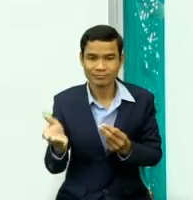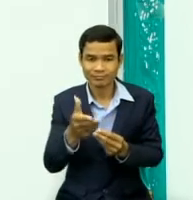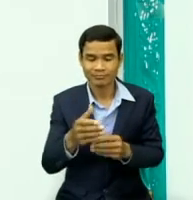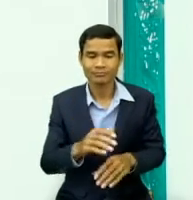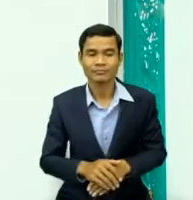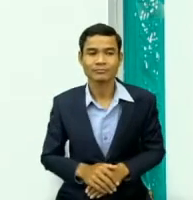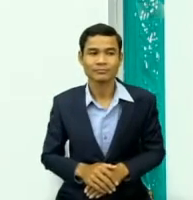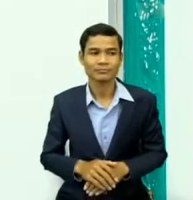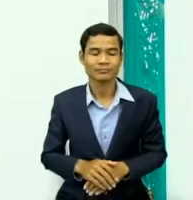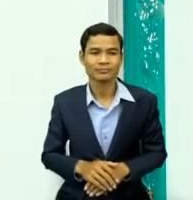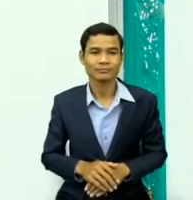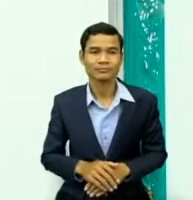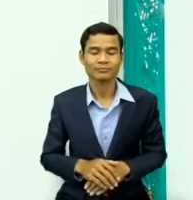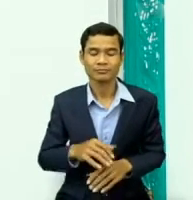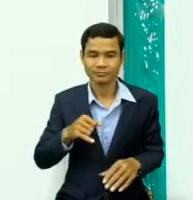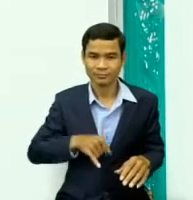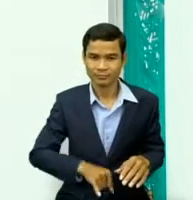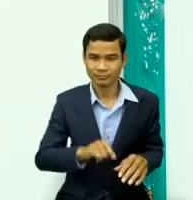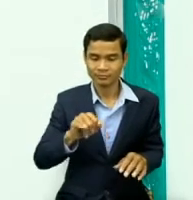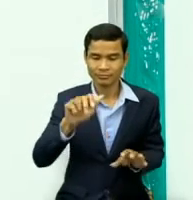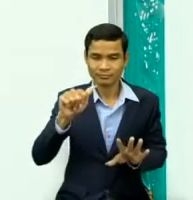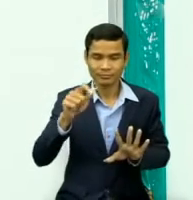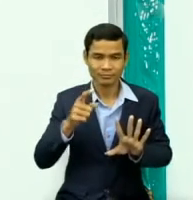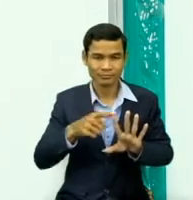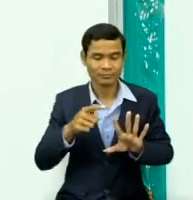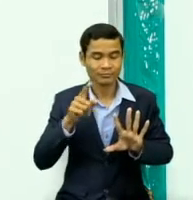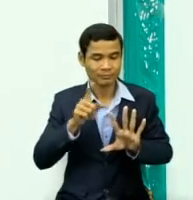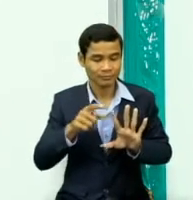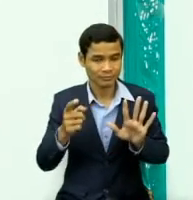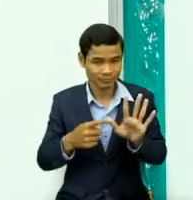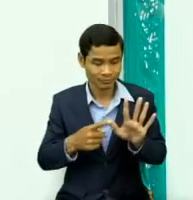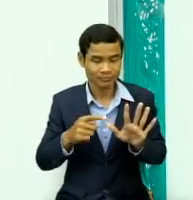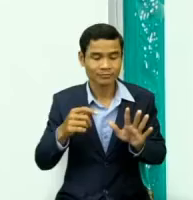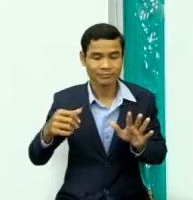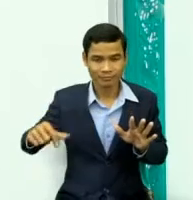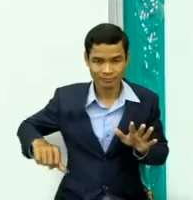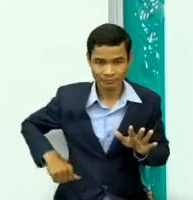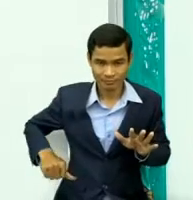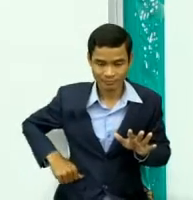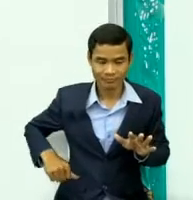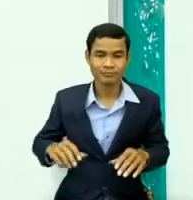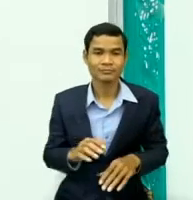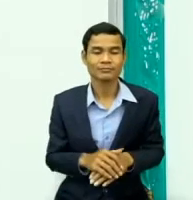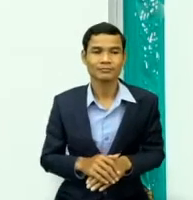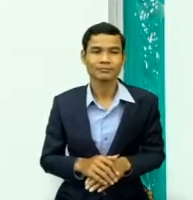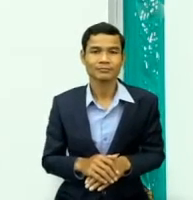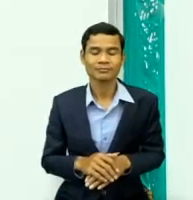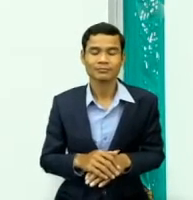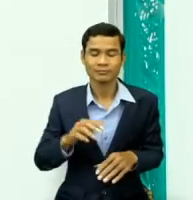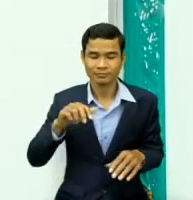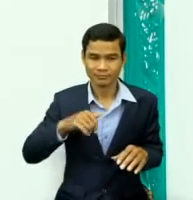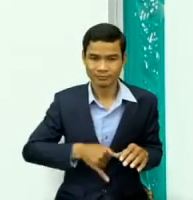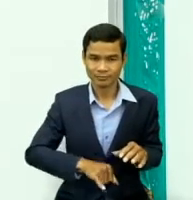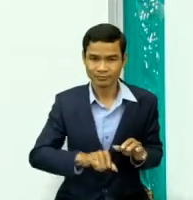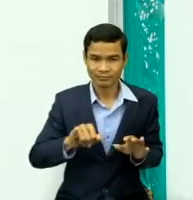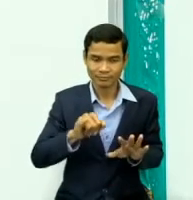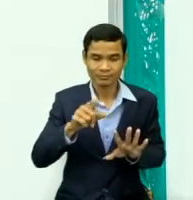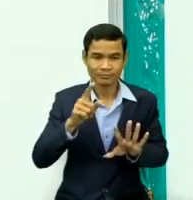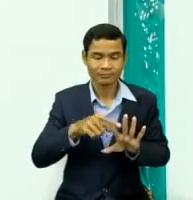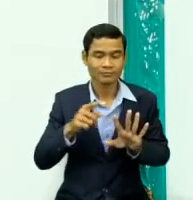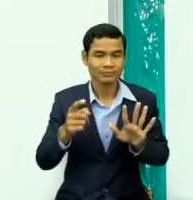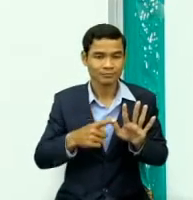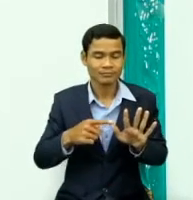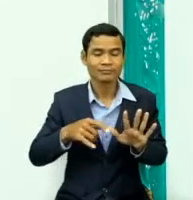khả chào nhà nhé nhỏ chà chào nhà nhé